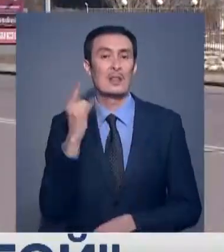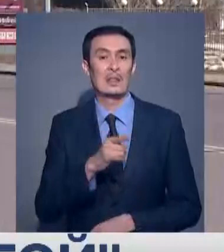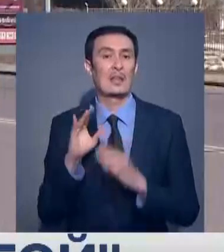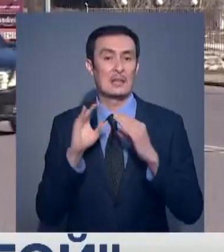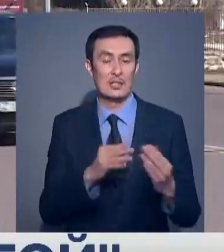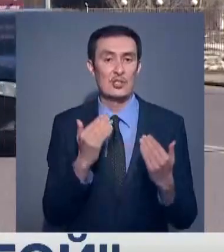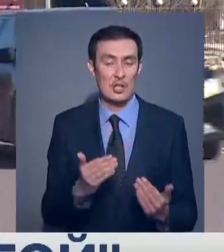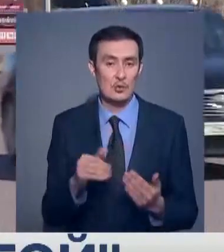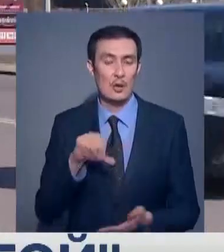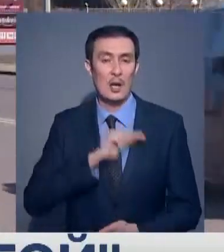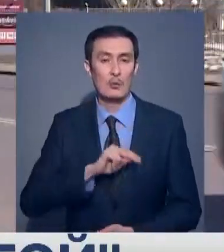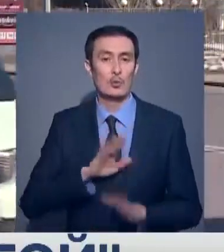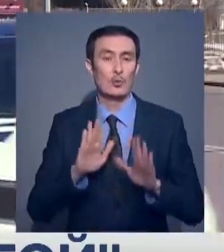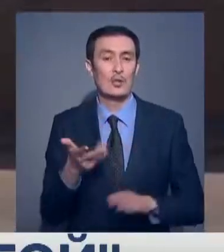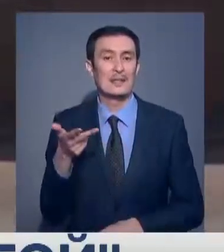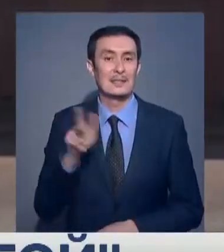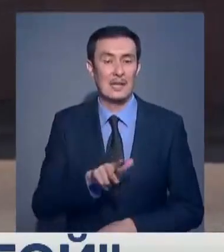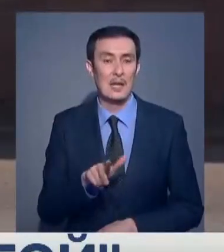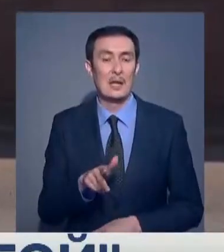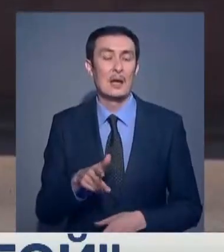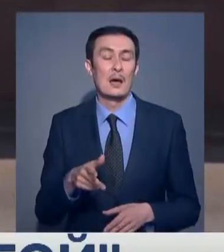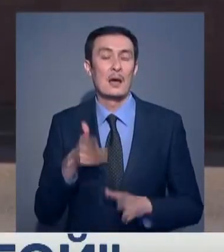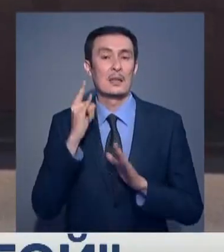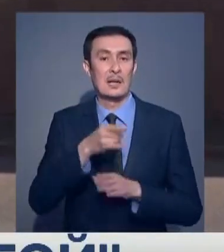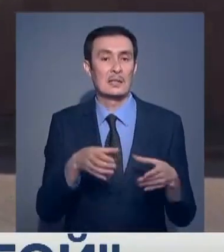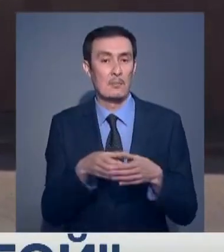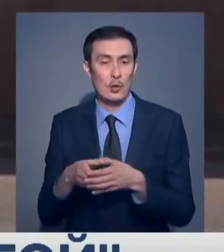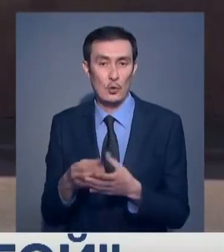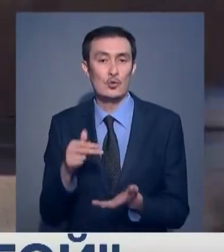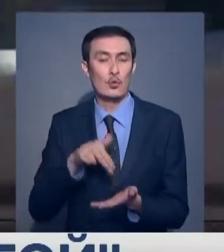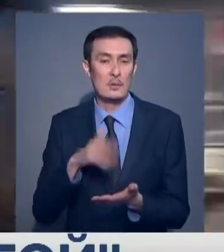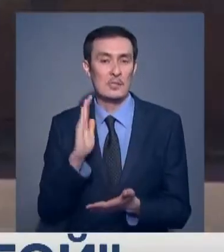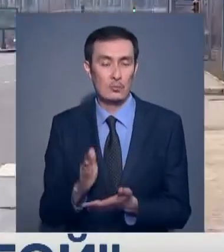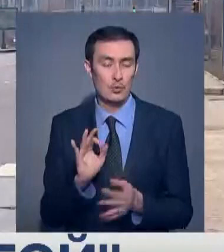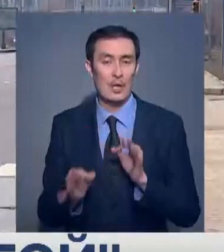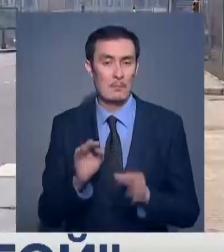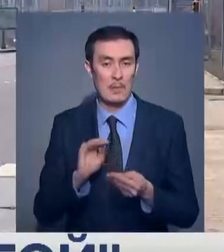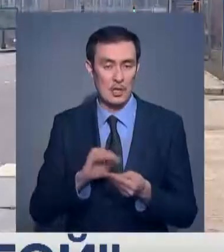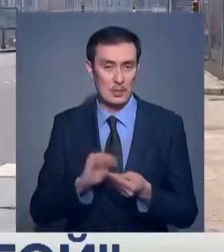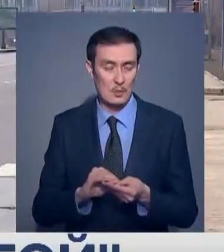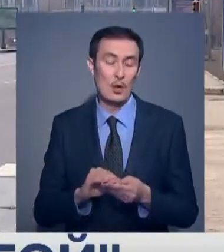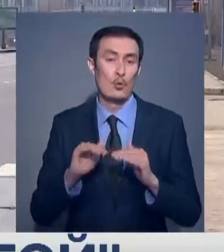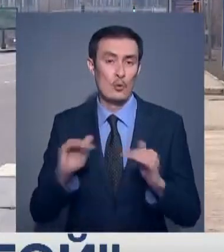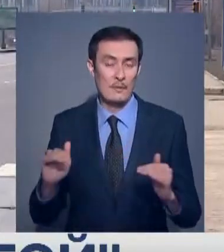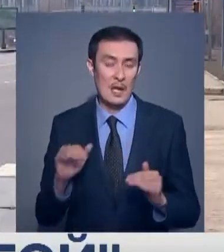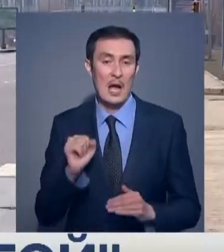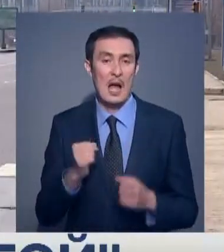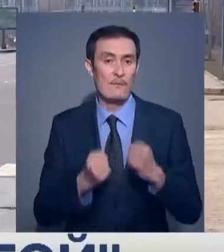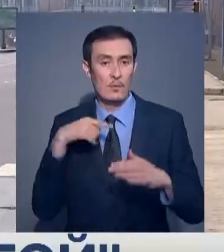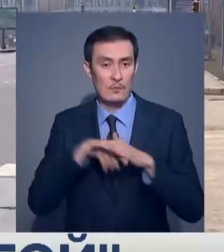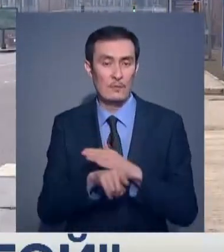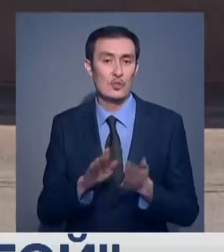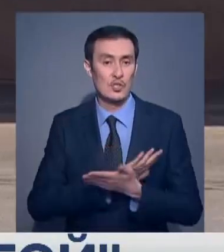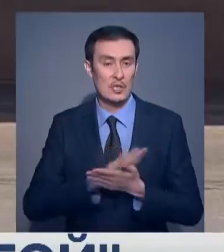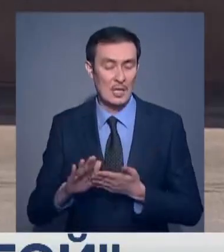в столице на линию выходит лишь треть таксопарка. Но несмотря на это, цены обещают удерживать на прежнем уровне. А салоны автомобилей в